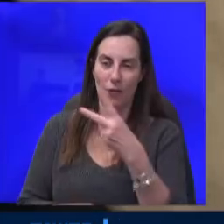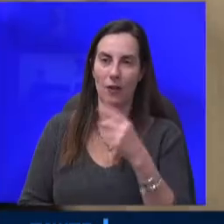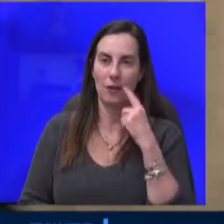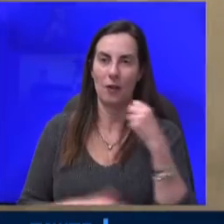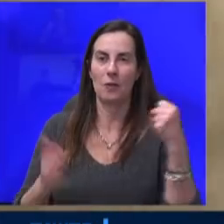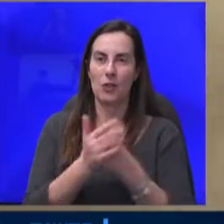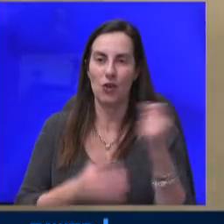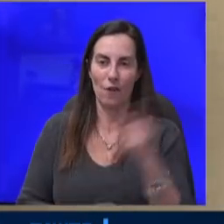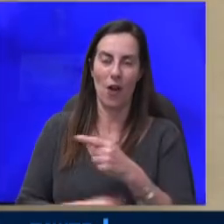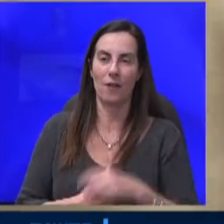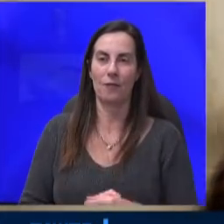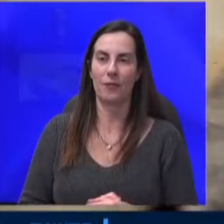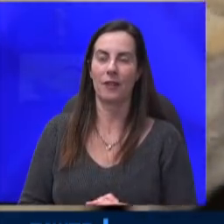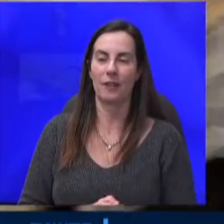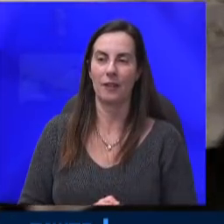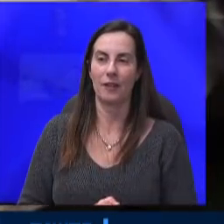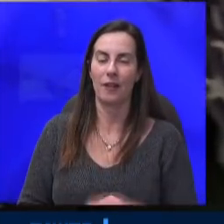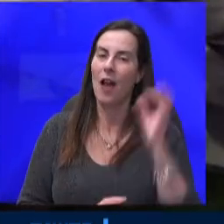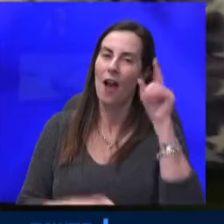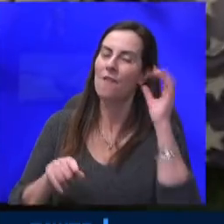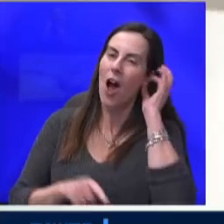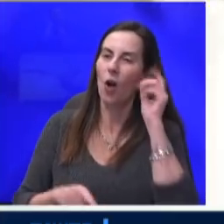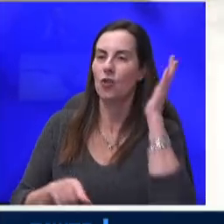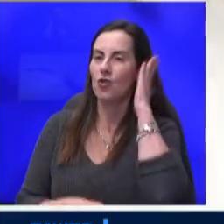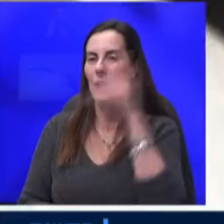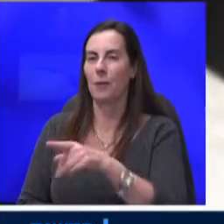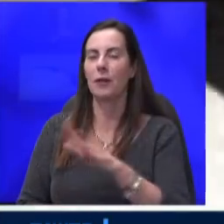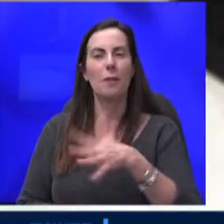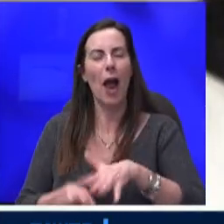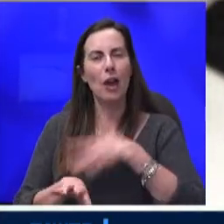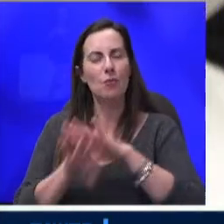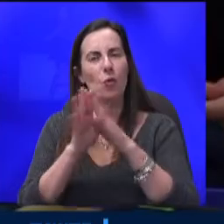לפעמים, ושירה יושנת פה. איך אתם מרגישים את מה שעובר על אבא?